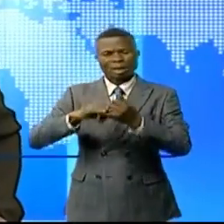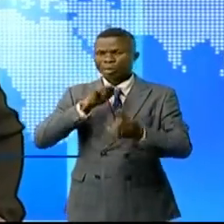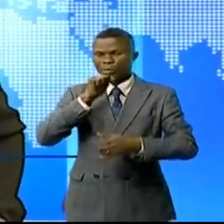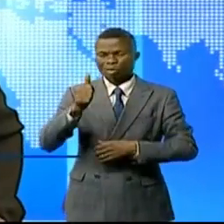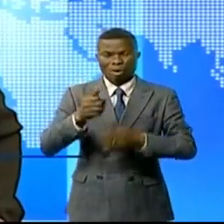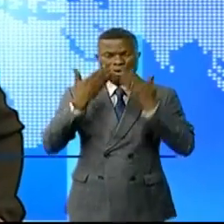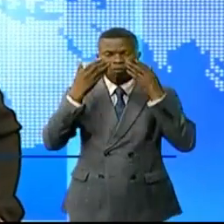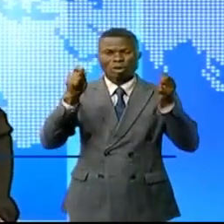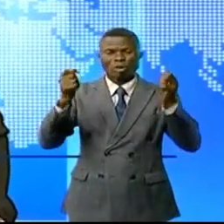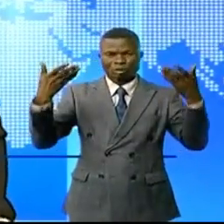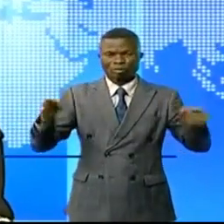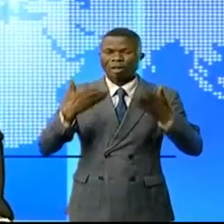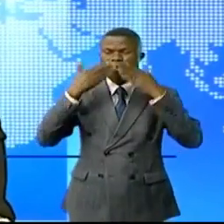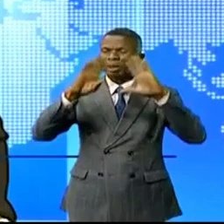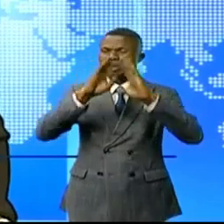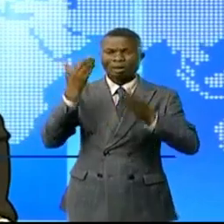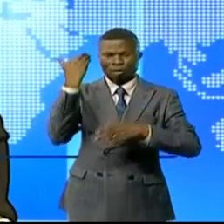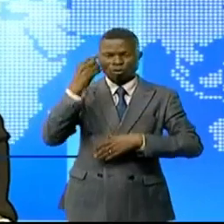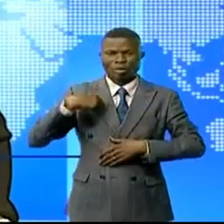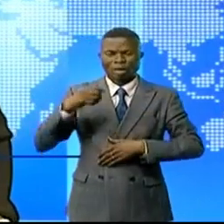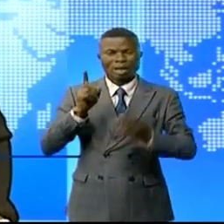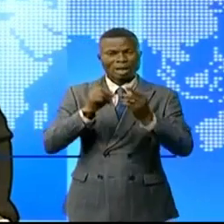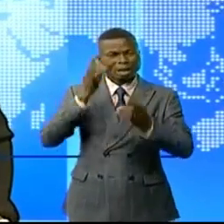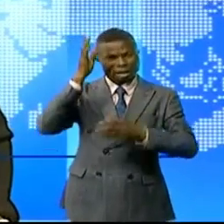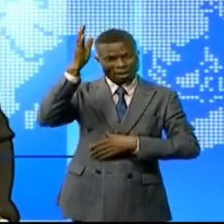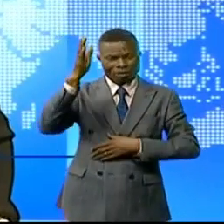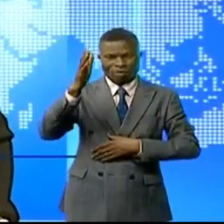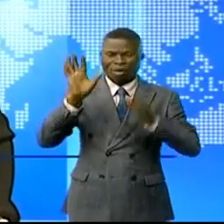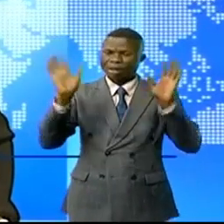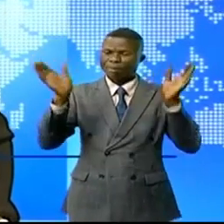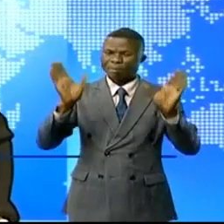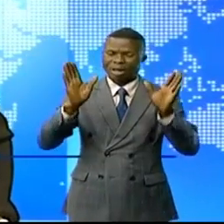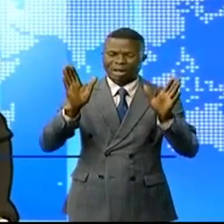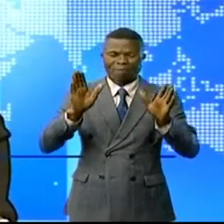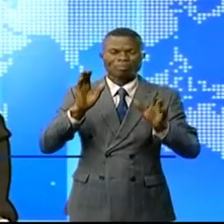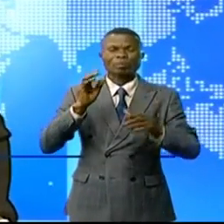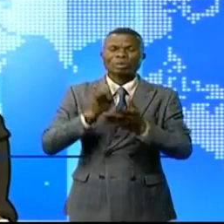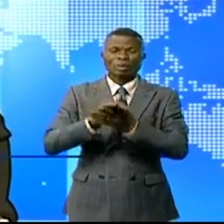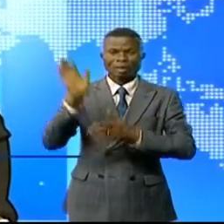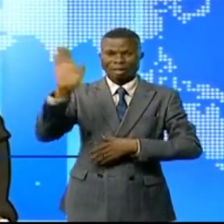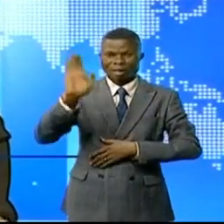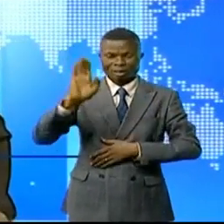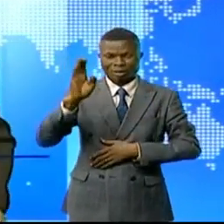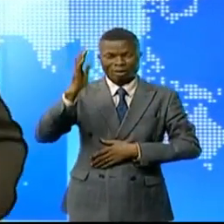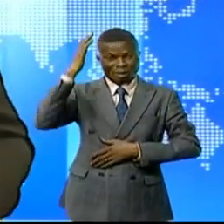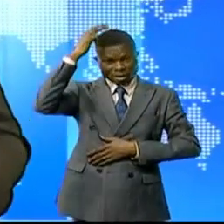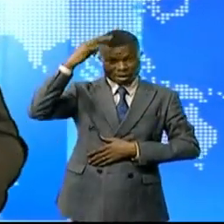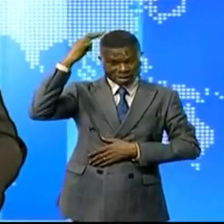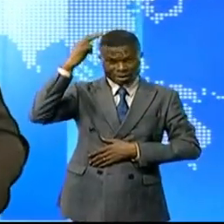ce journal. Merci de l'avoir suivi. Je vous retrouve demain à la même heure et sur la même chaîne, 20h. Françoise Bouella